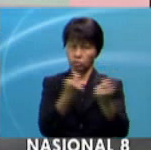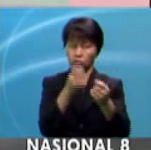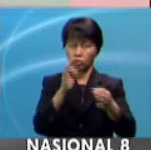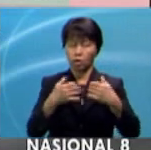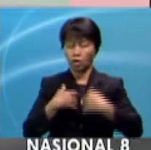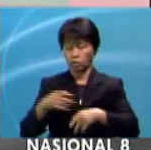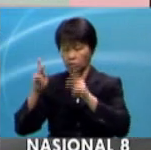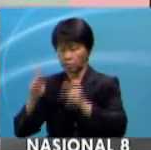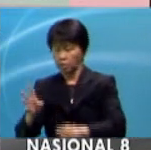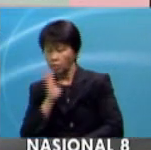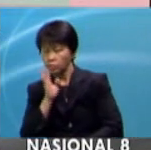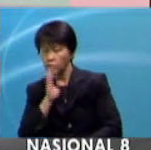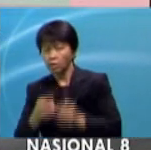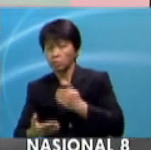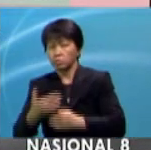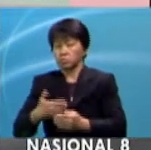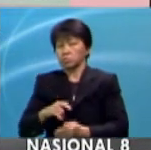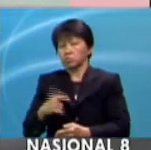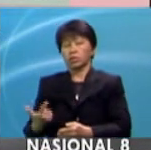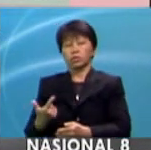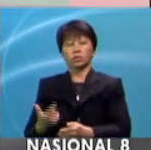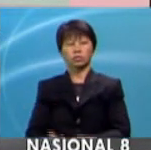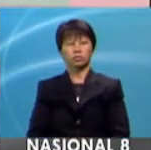ada pihak yang mengatakan sebaliknya